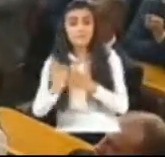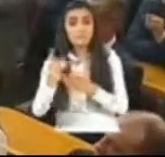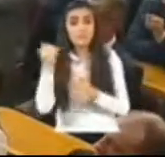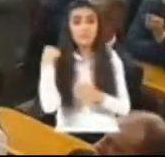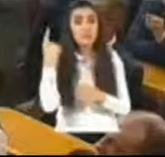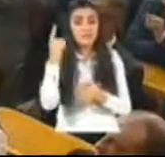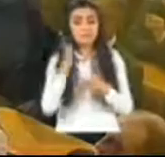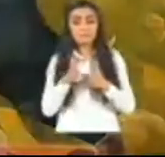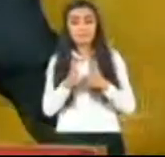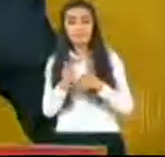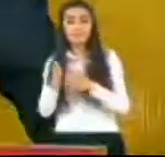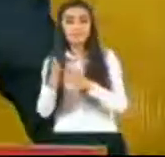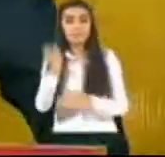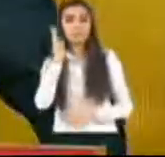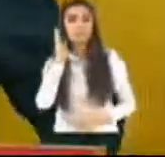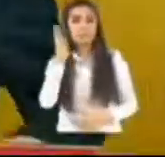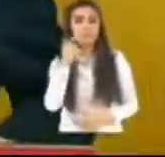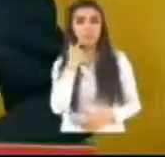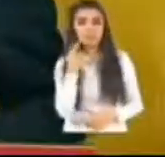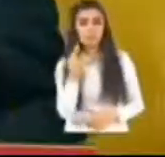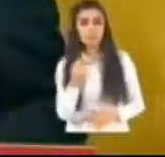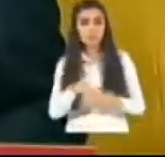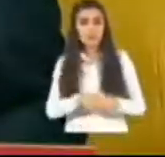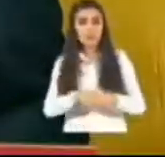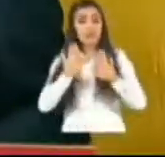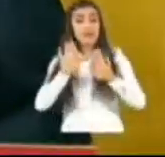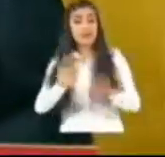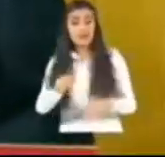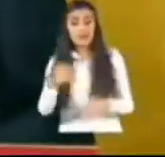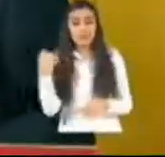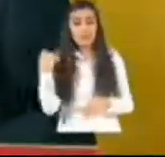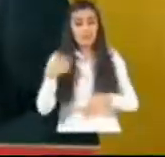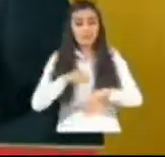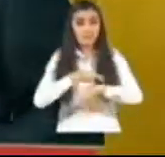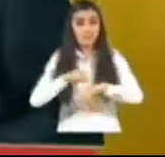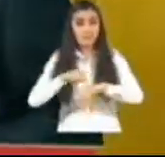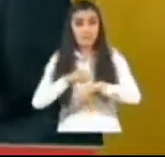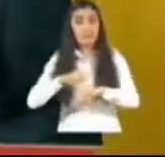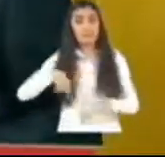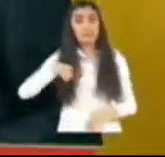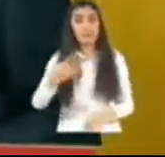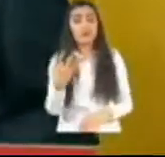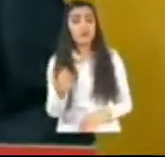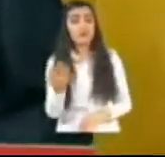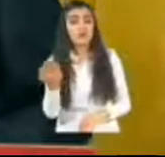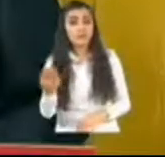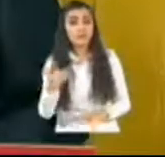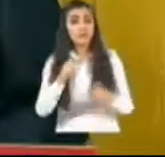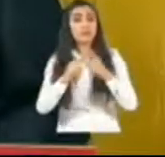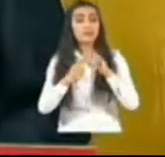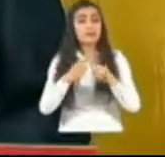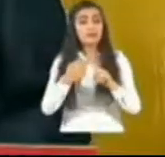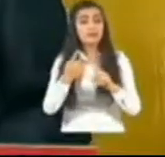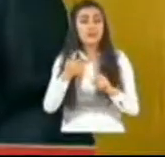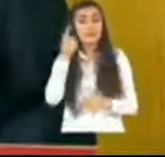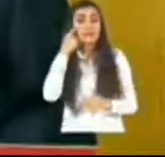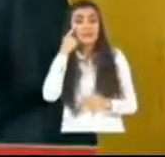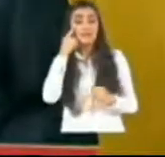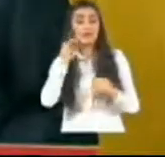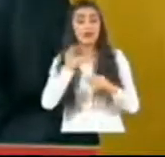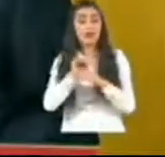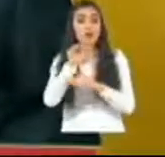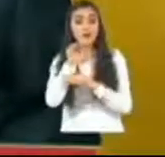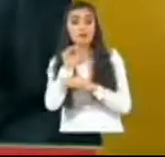bir istikamete girmiştir. Kaldı ki bu yeni sürecin doğal olarak siyaset ve devlet